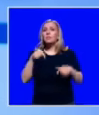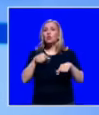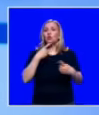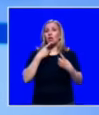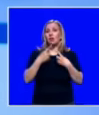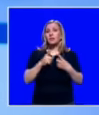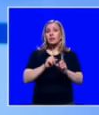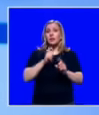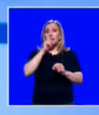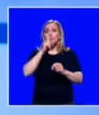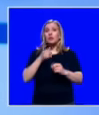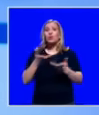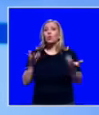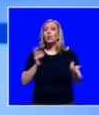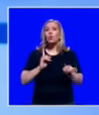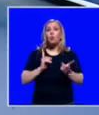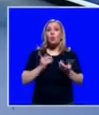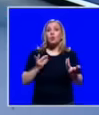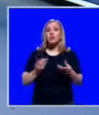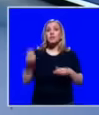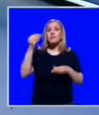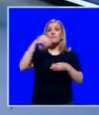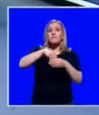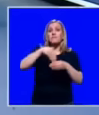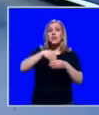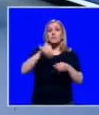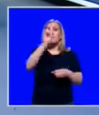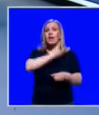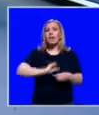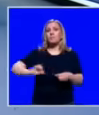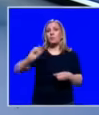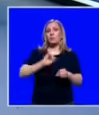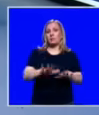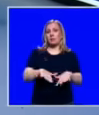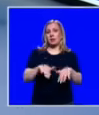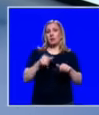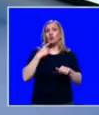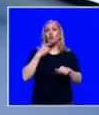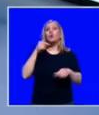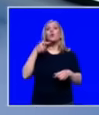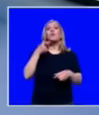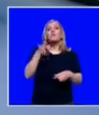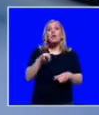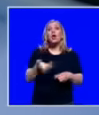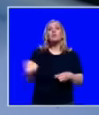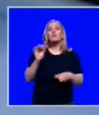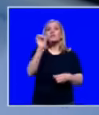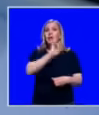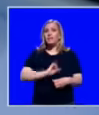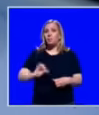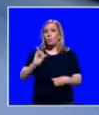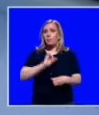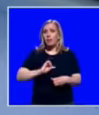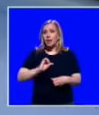разговор? Не е ли важно кои са хората, които ще влязат в Европейския парламент в случай, защото вие освен в Европейския сте кандидат и